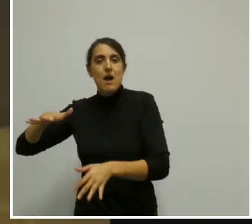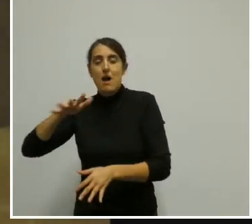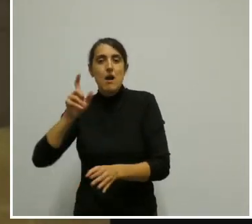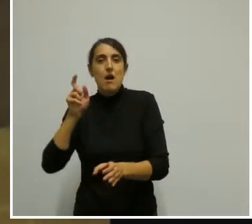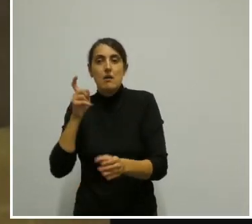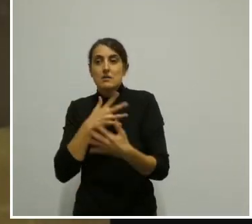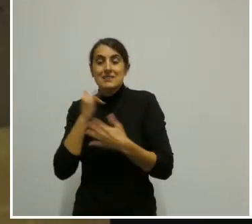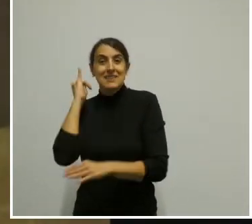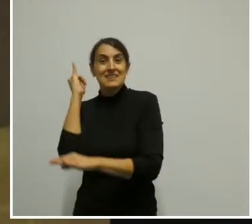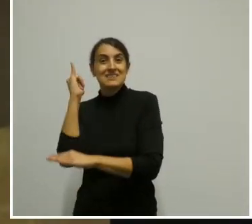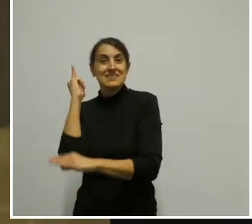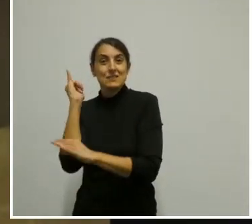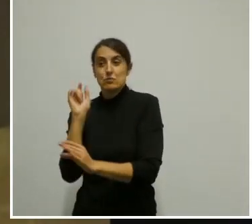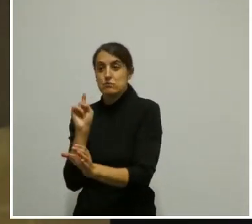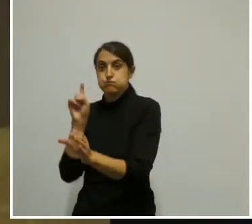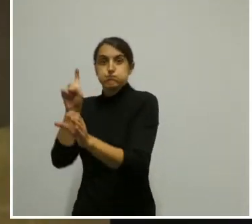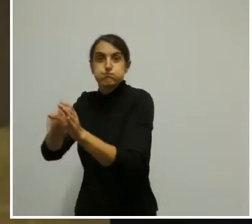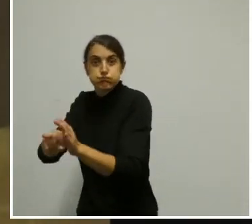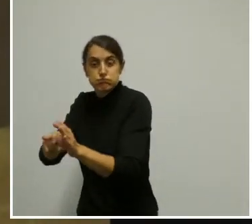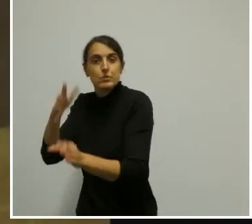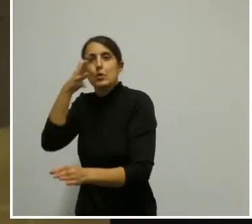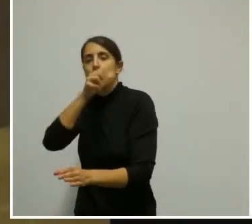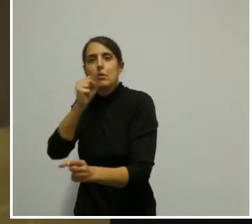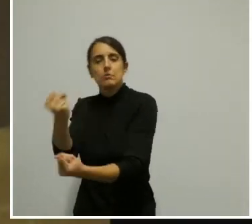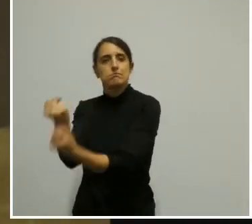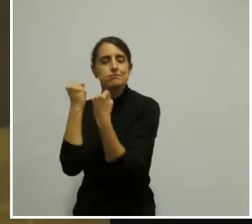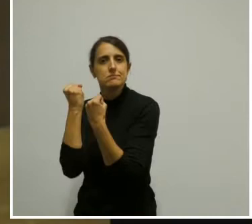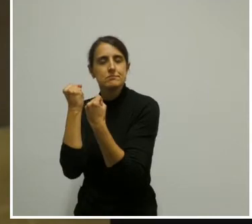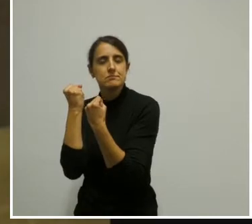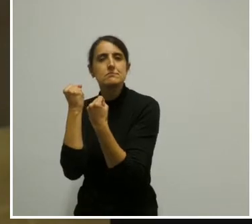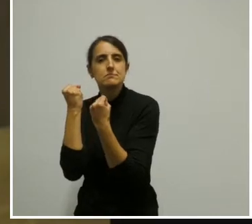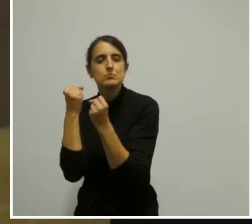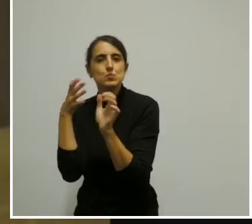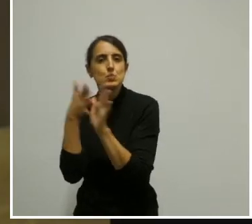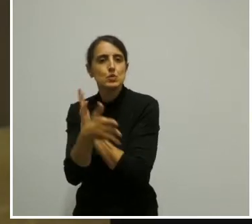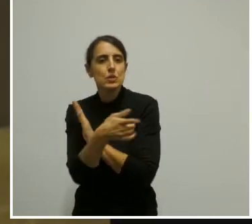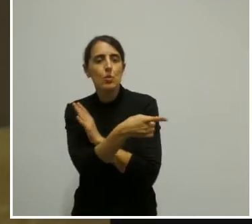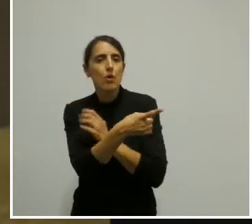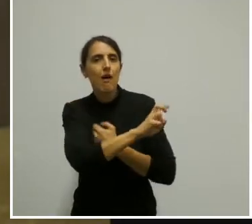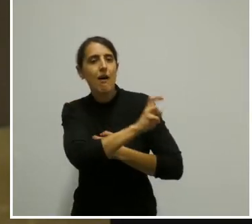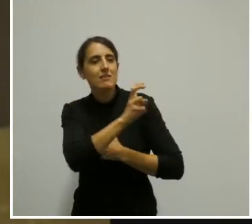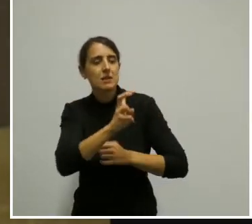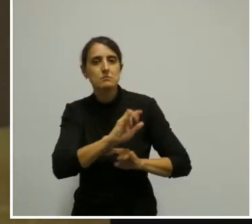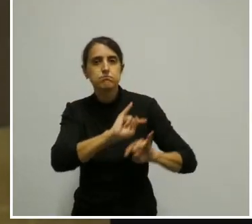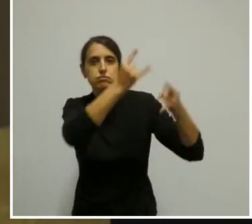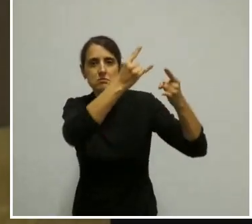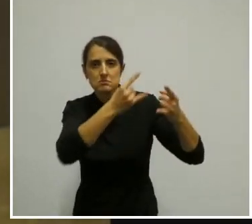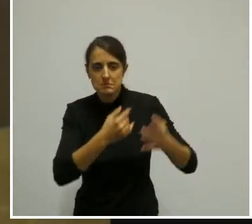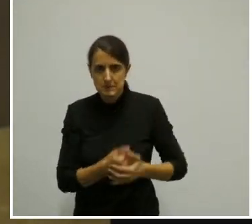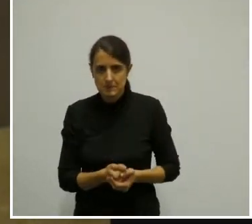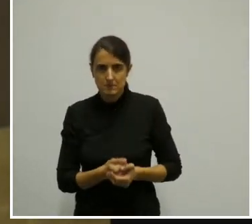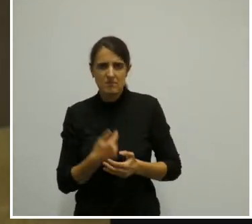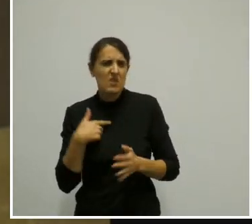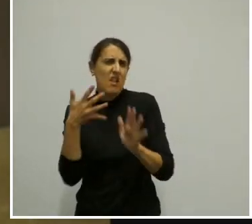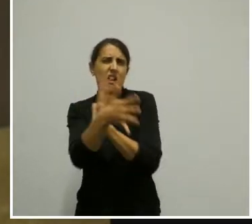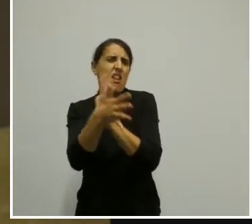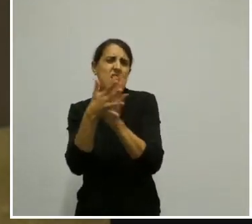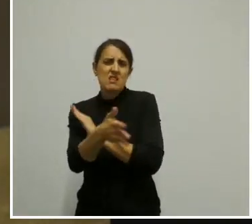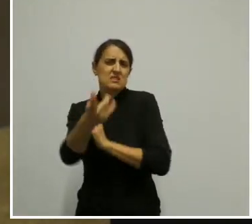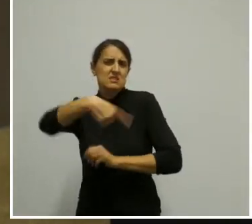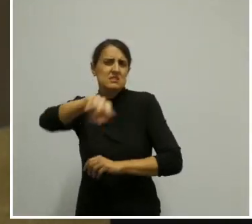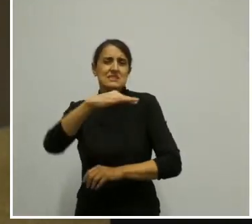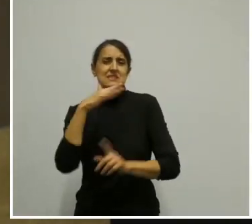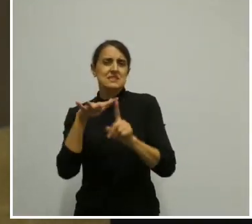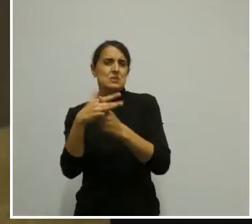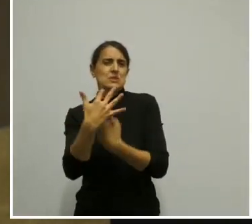als instituts que tenien alguns escrits. I bueno, no em faré molt llarg perquè aquí entenc que tampoc això, i vosaltres ja esteu una mica al